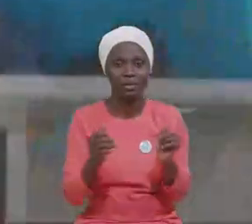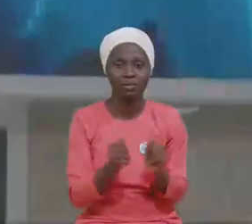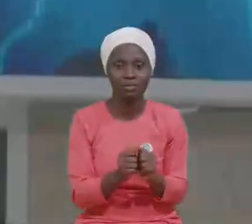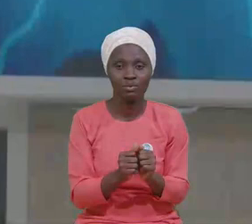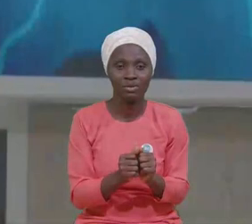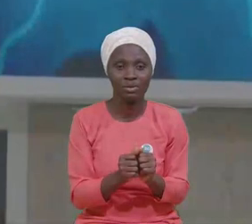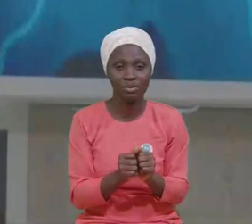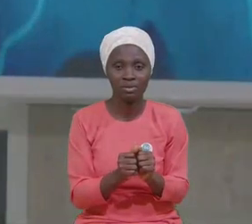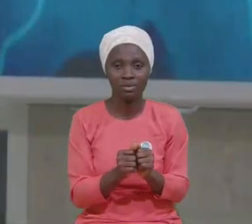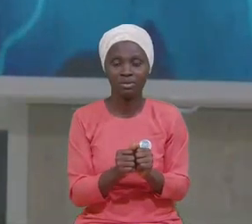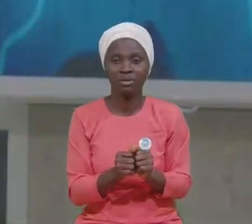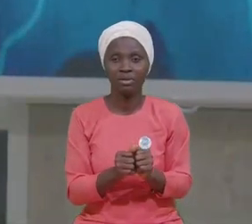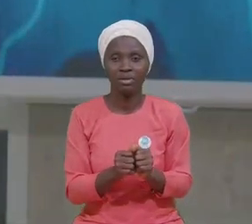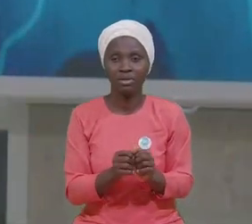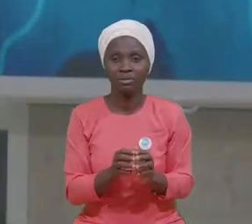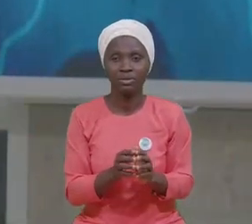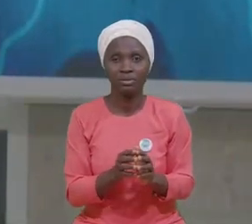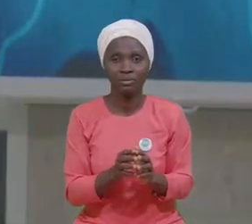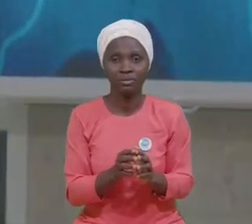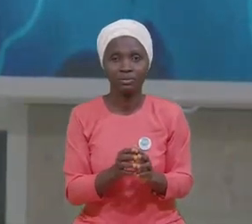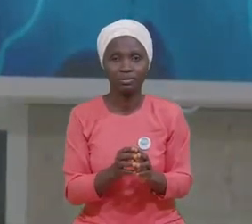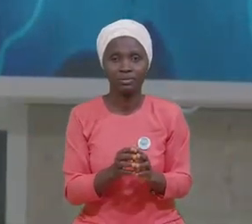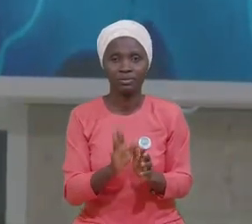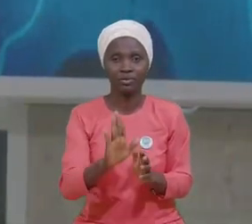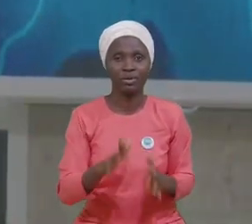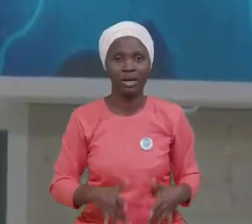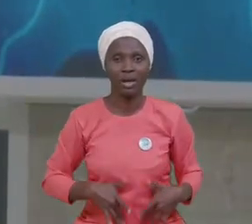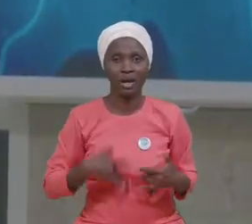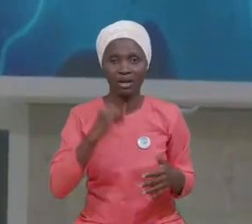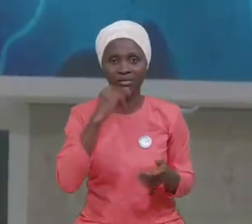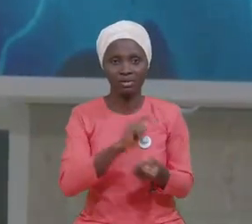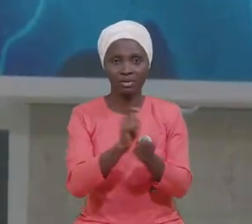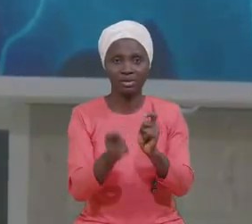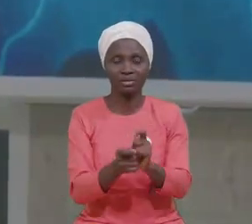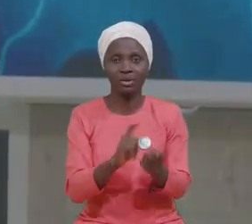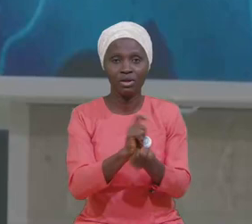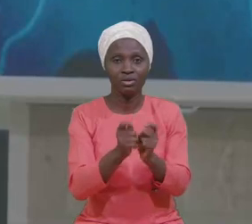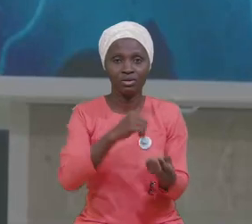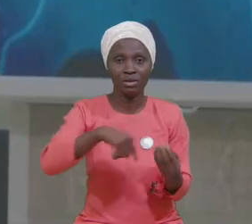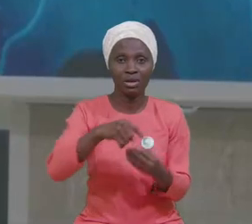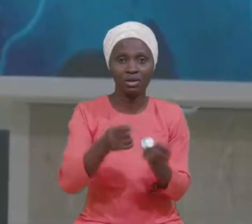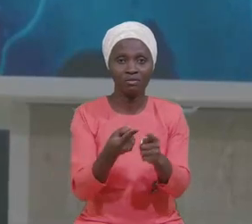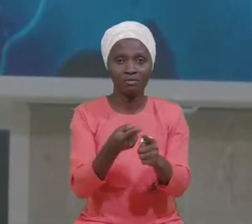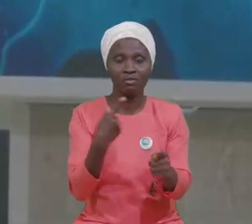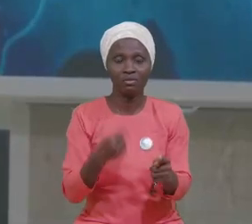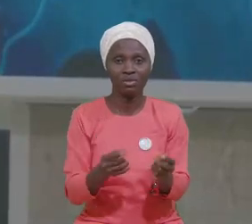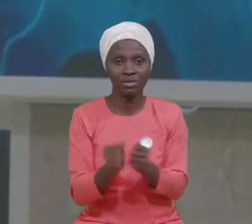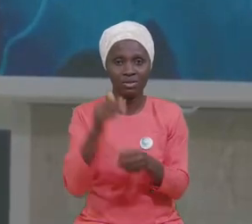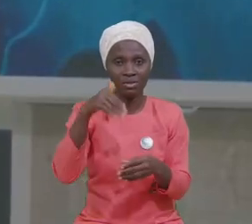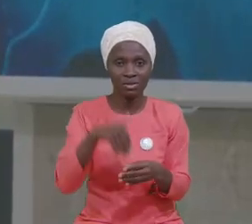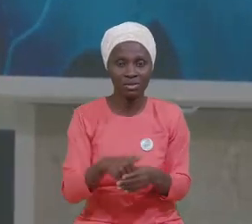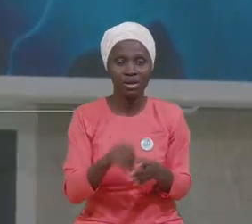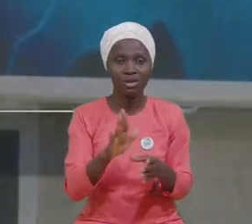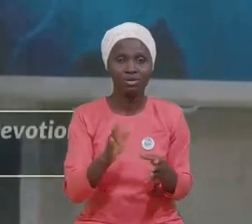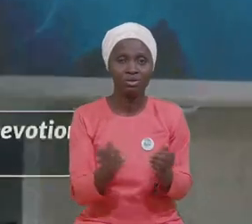dévotion. Ta lumière, ta vie est transformée, ta vie est changée de l'intérieur, ton